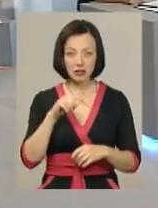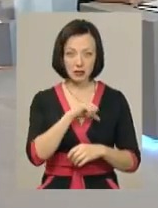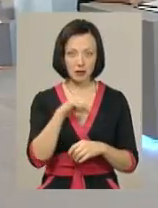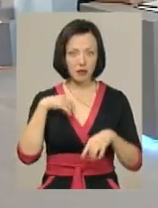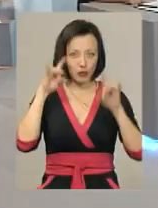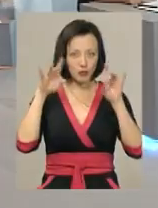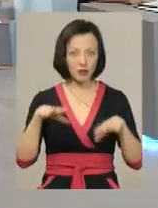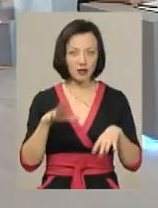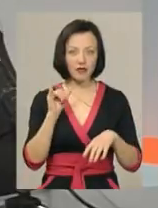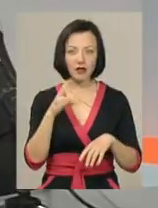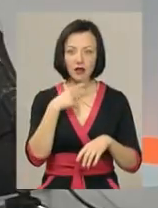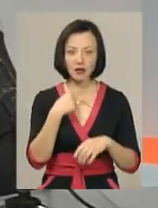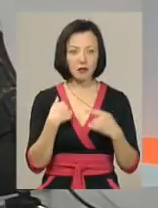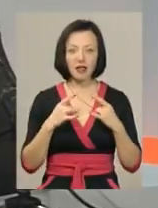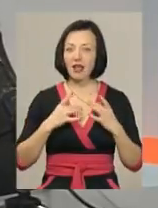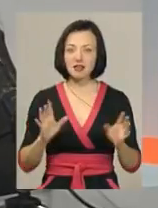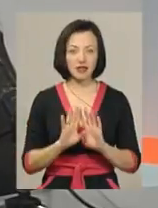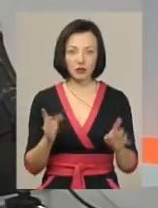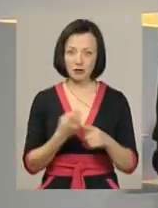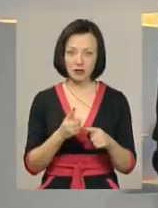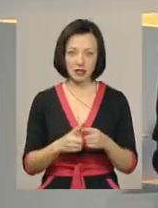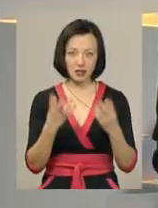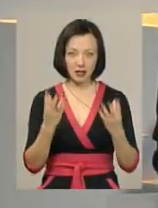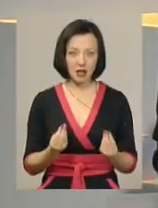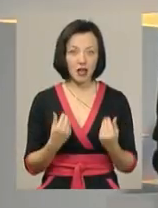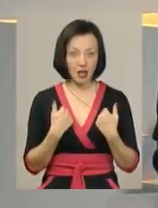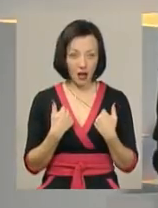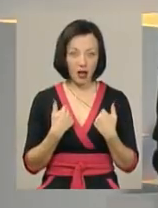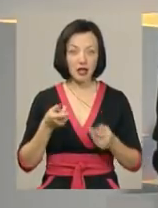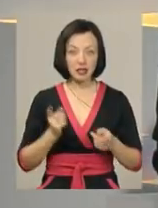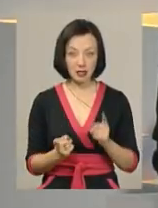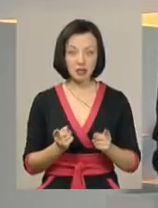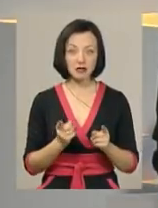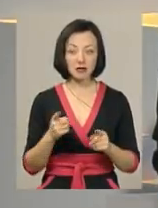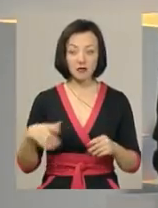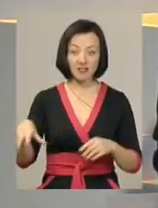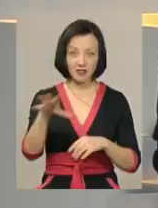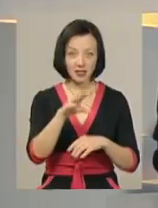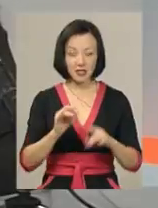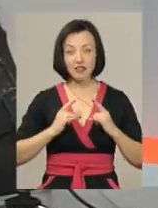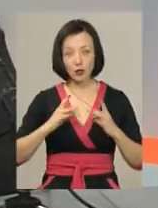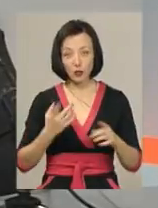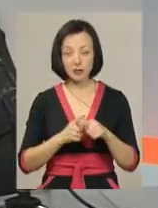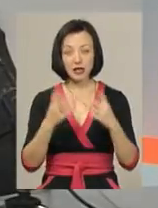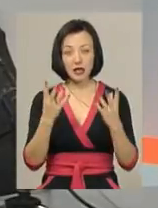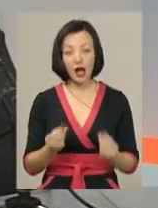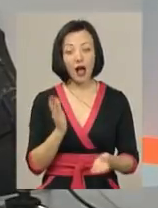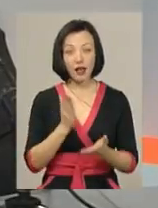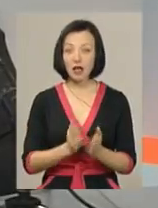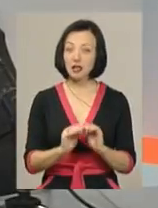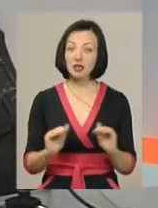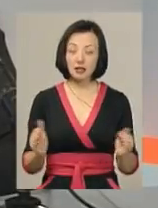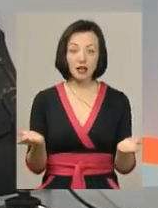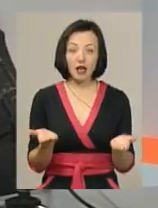сама розгубилася він каже а ми не святкуємо це свято Угу тобторозумієте я дійсно в переважній масі ми всі святкуємо це свято але є